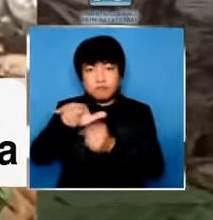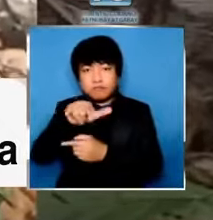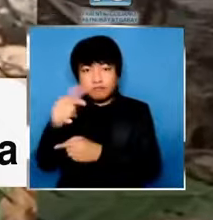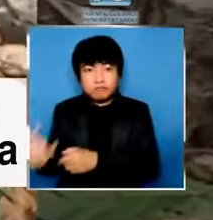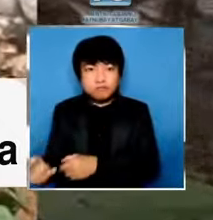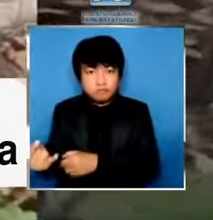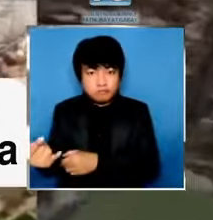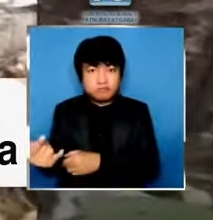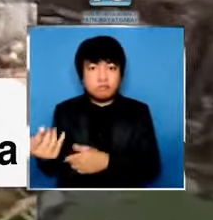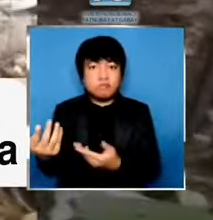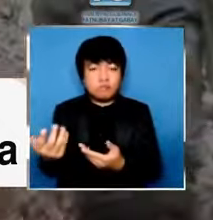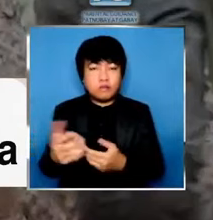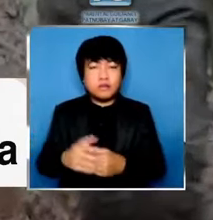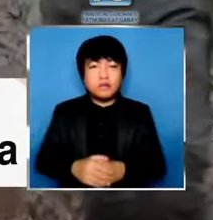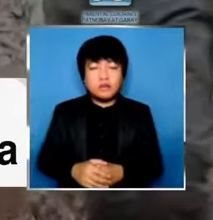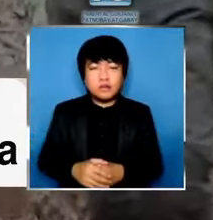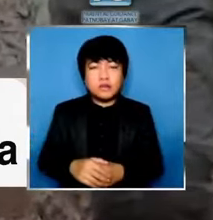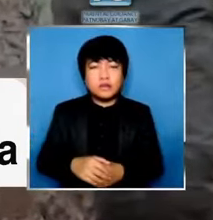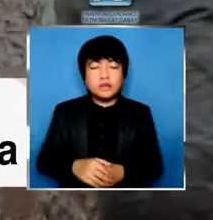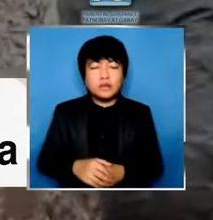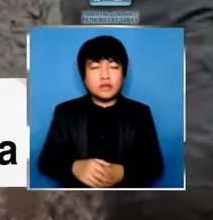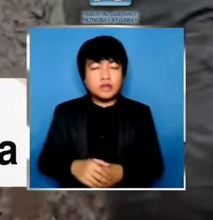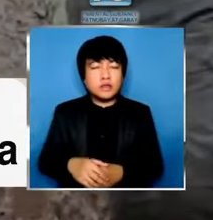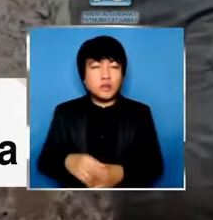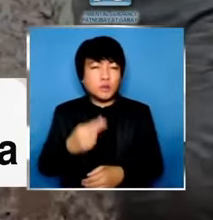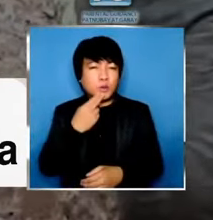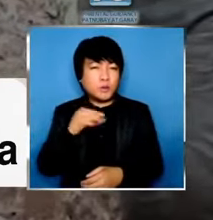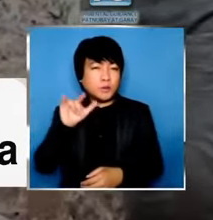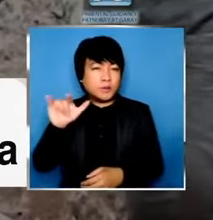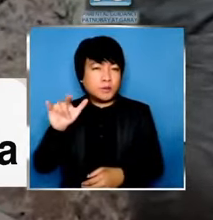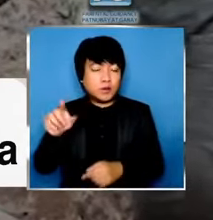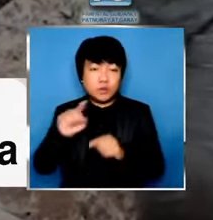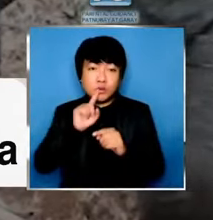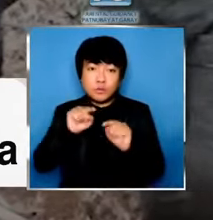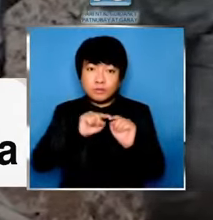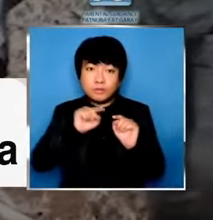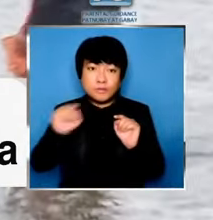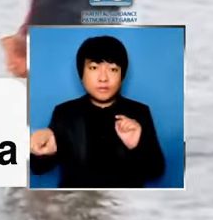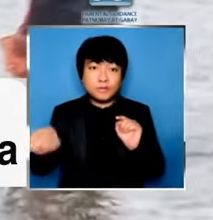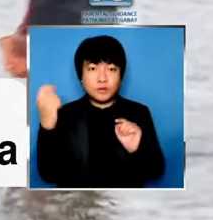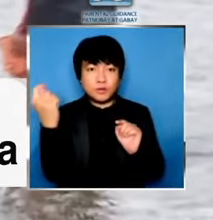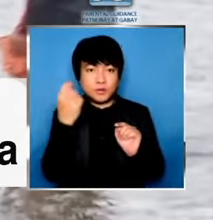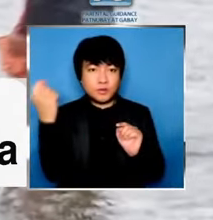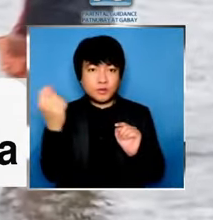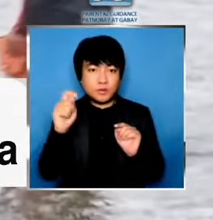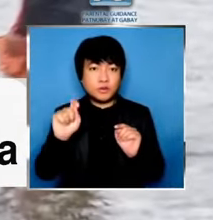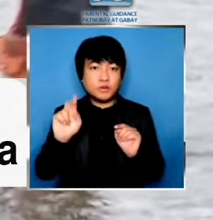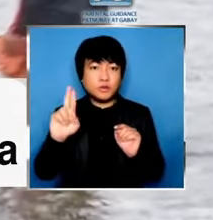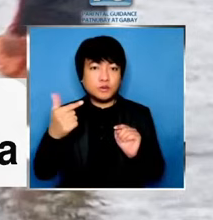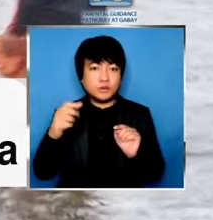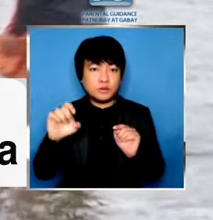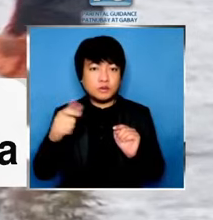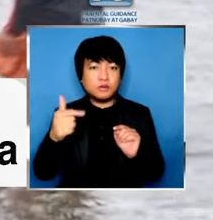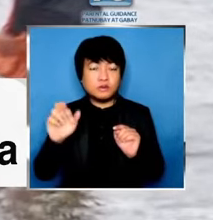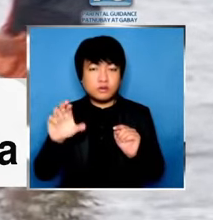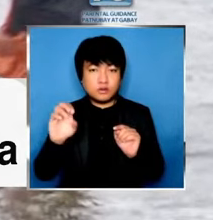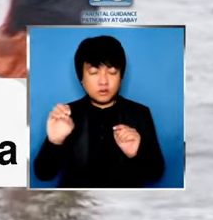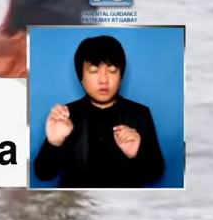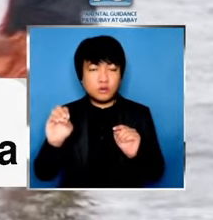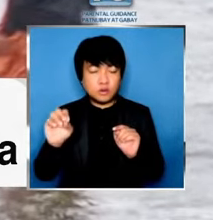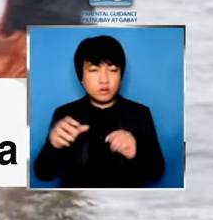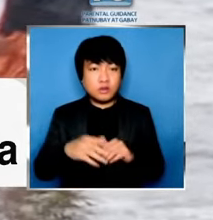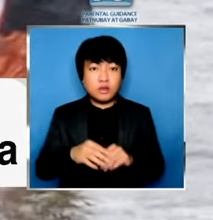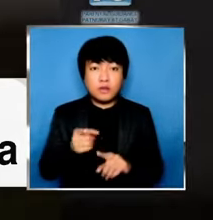Cessna 152 plane na lalapag sana sa Tuguegarao City Airport sa Cagayan nitong Martes. Matapos lumipad galing Lawag City Airport sa Ilocos